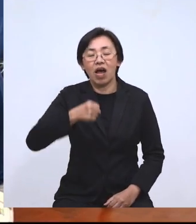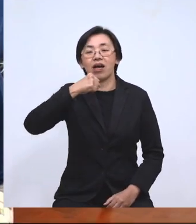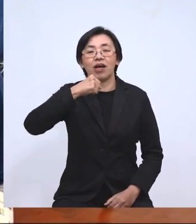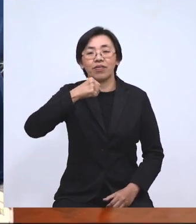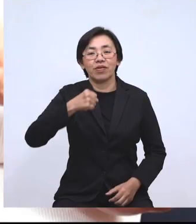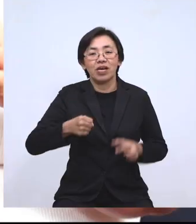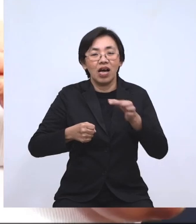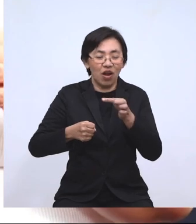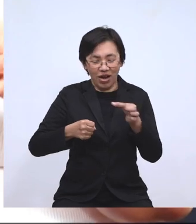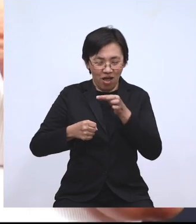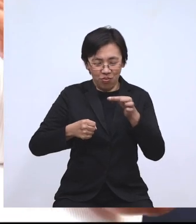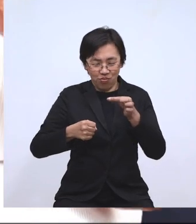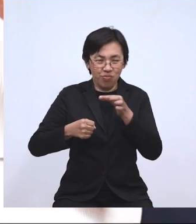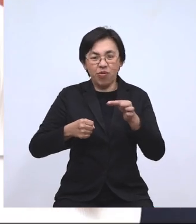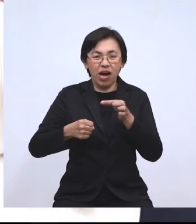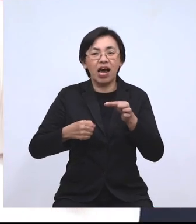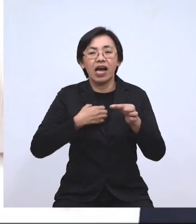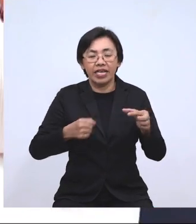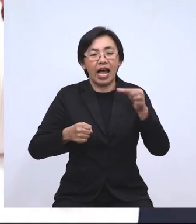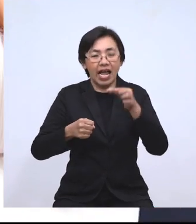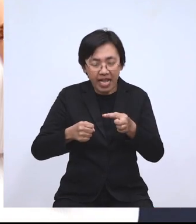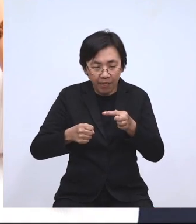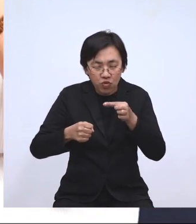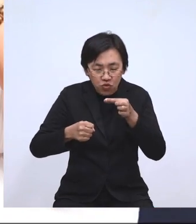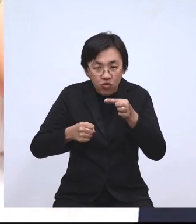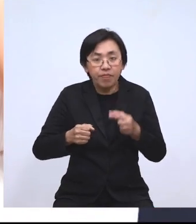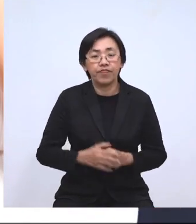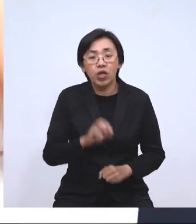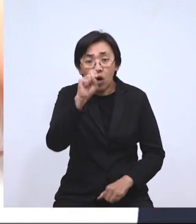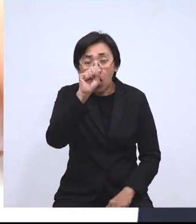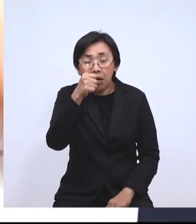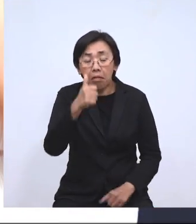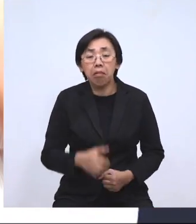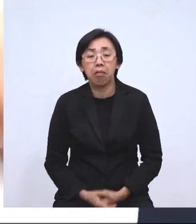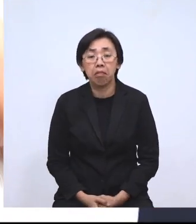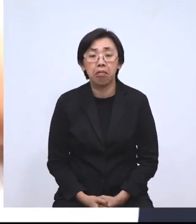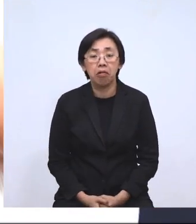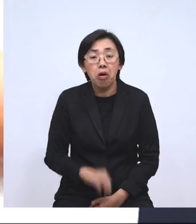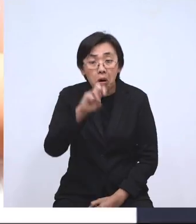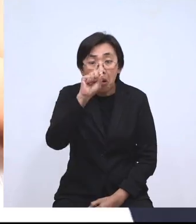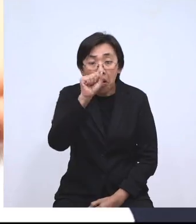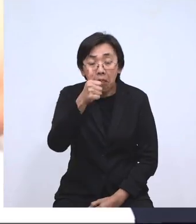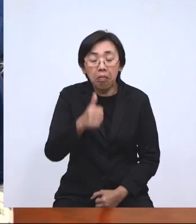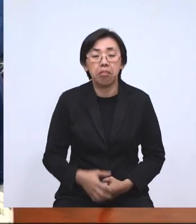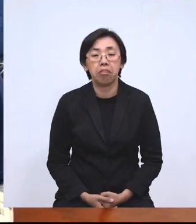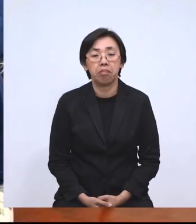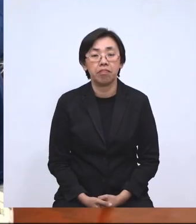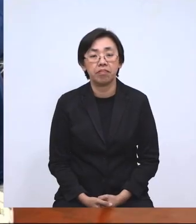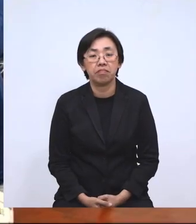ค่ะ แต่บางทีหลอดมันจะวิ่งไปวิ่งมา แม่ก็อยากให้ ลองพยายามให้น้อง มอสเราลองจับหลอดกันได้ไหม